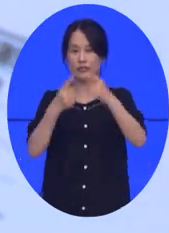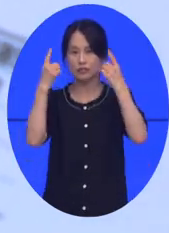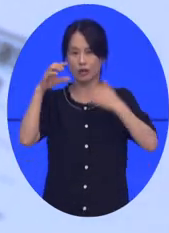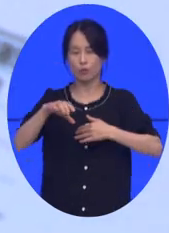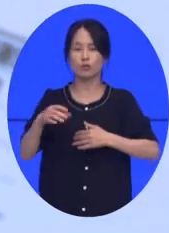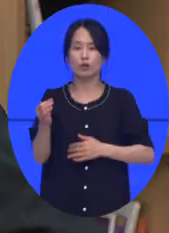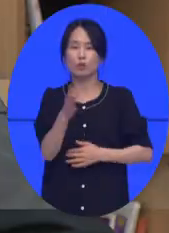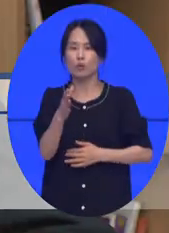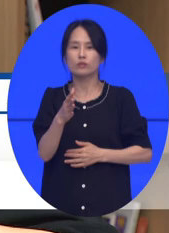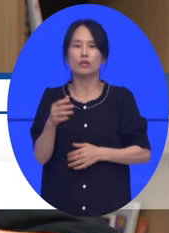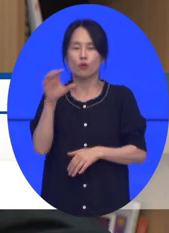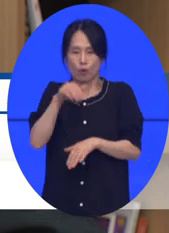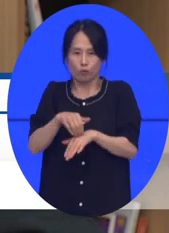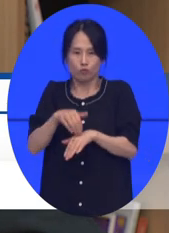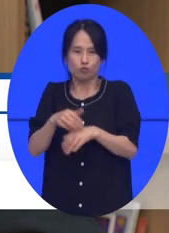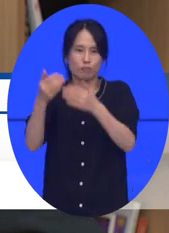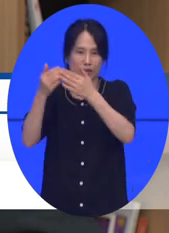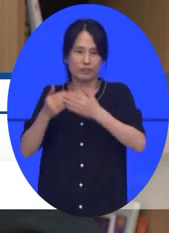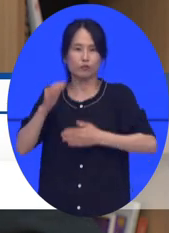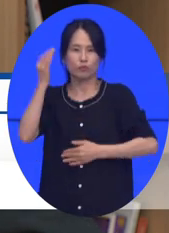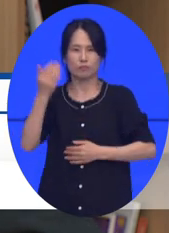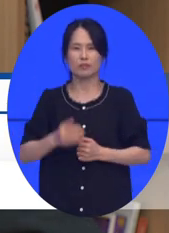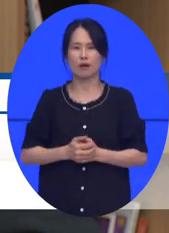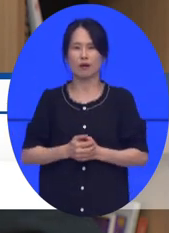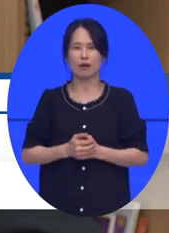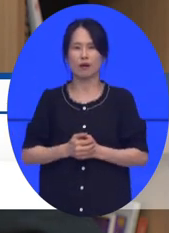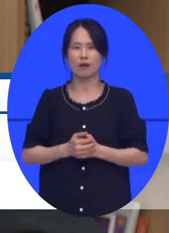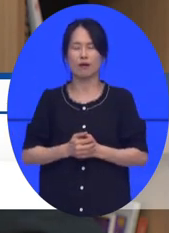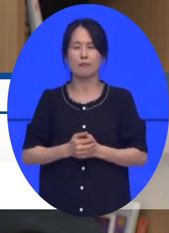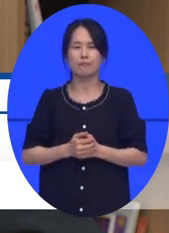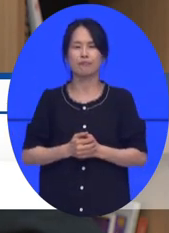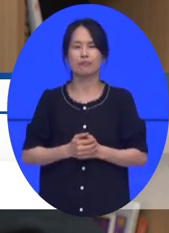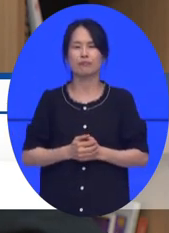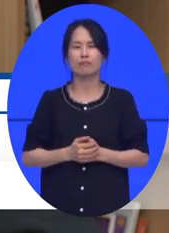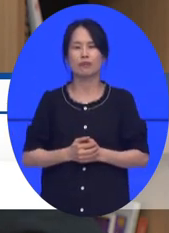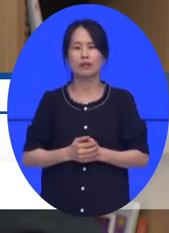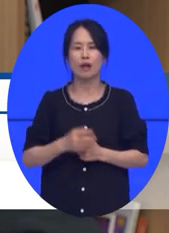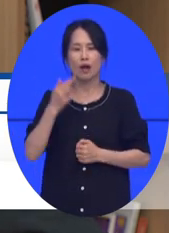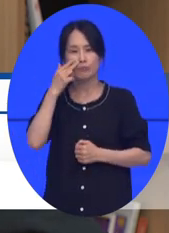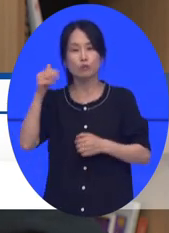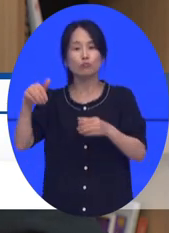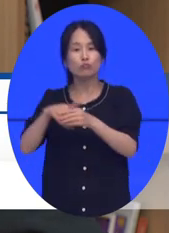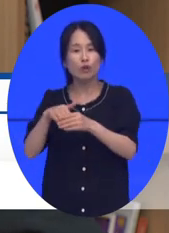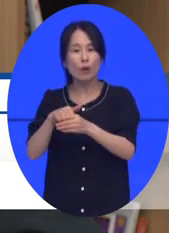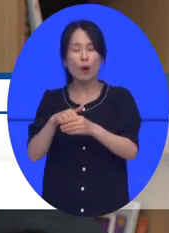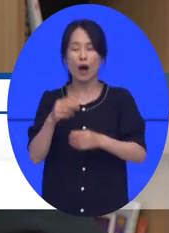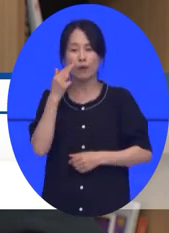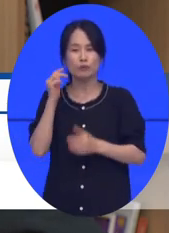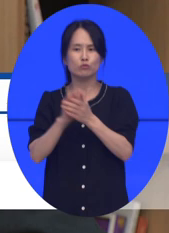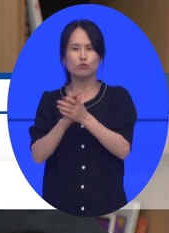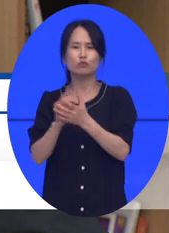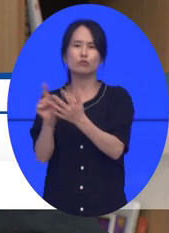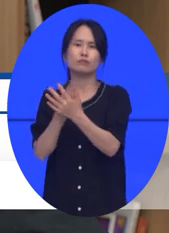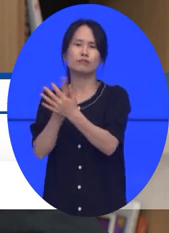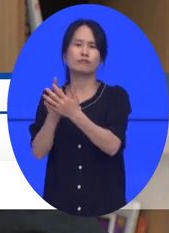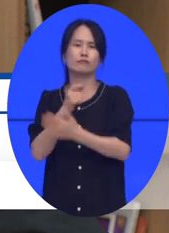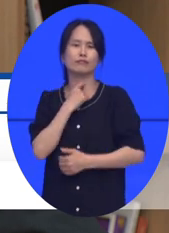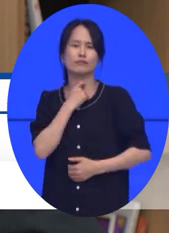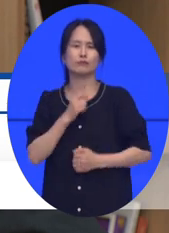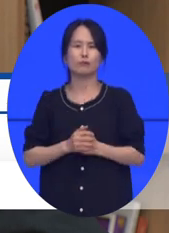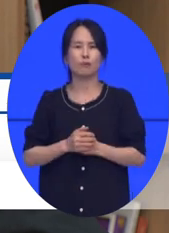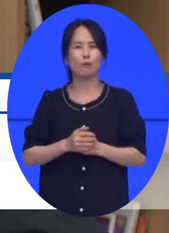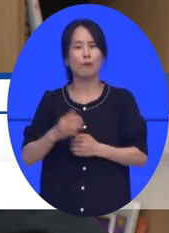연수를 받습니다. 처음 가는 미국인 만큼 또 미국 문화와 또 미국 친구들과 또 많이 만나고 싶고